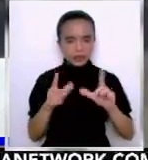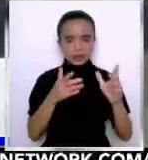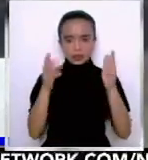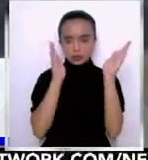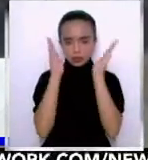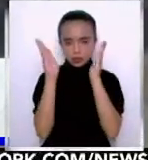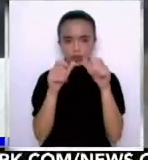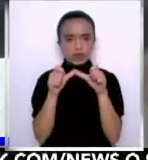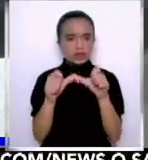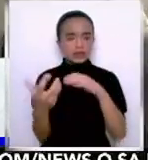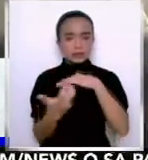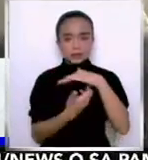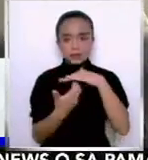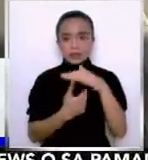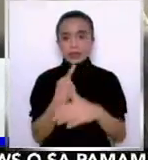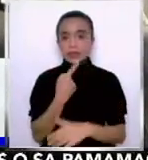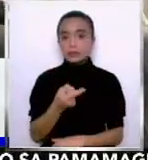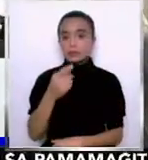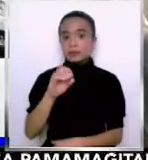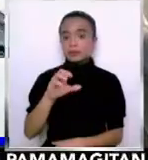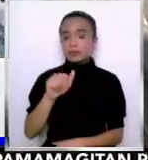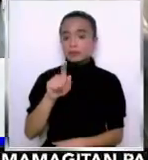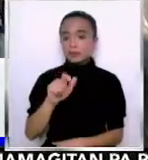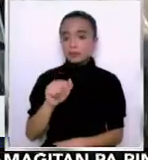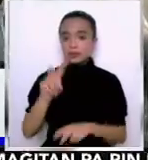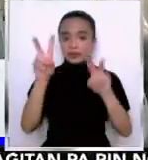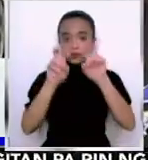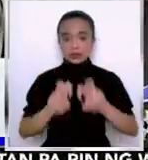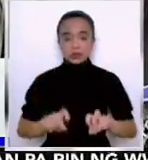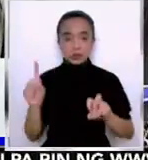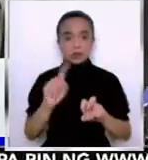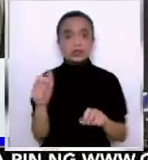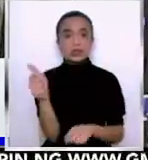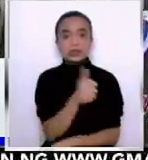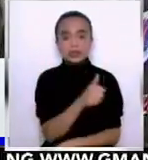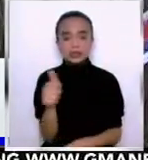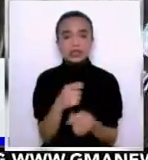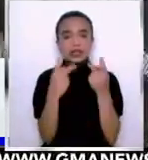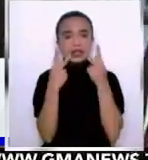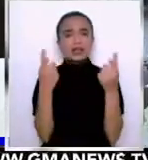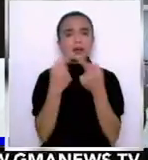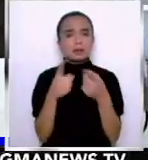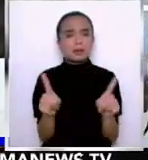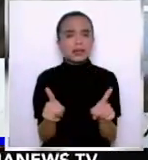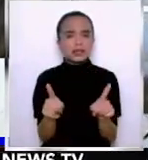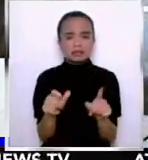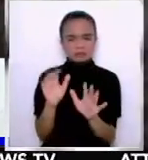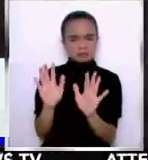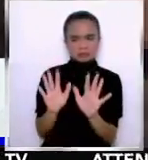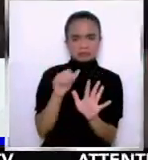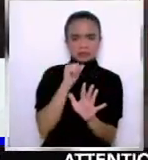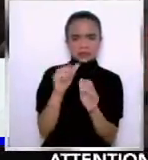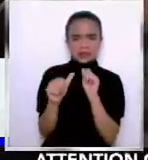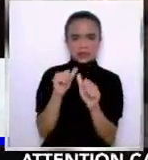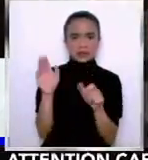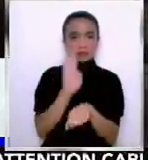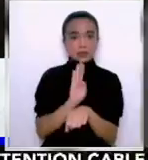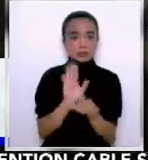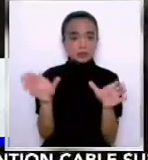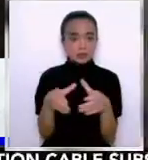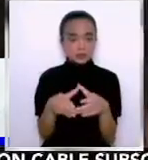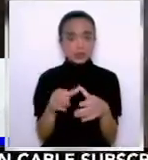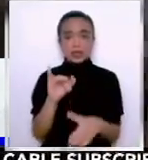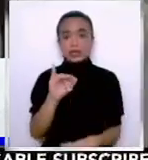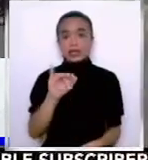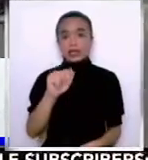Octa Research ang pagbabawas ng kapasidad ng pampublikong transportasyon, pero marin itong tinanggihan ng mga business groups. Ang IAAC handa raw